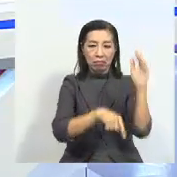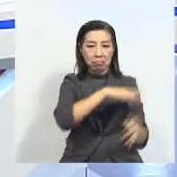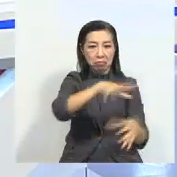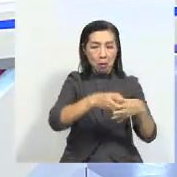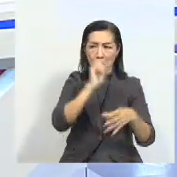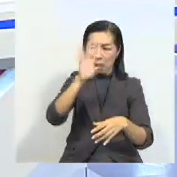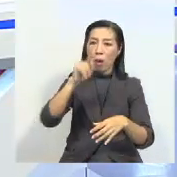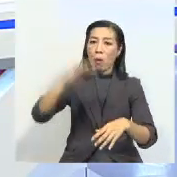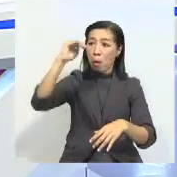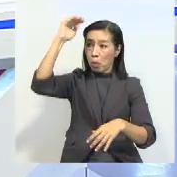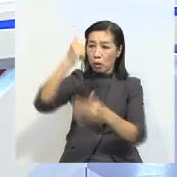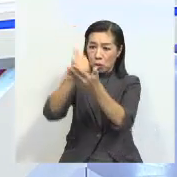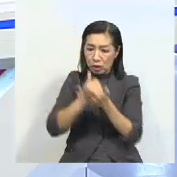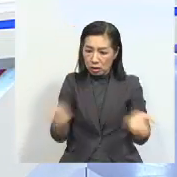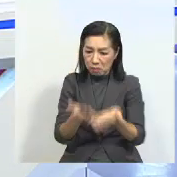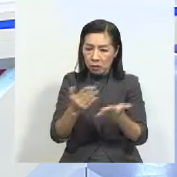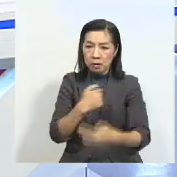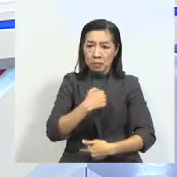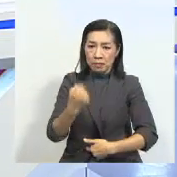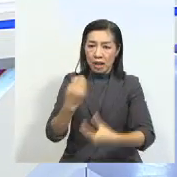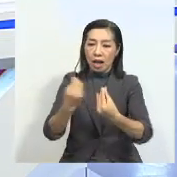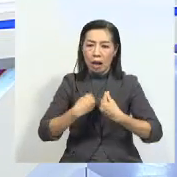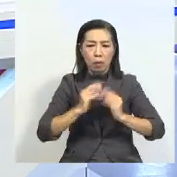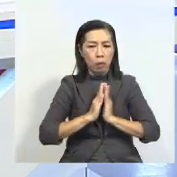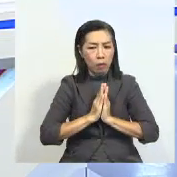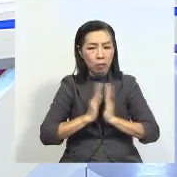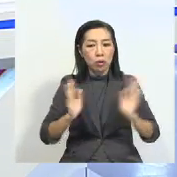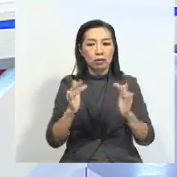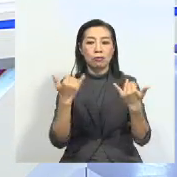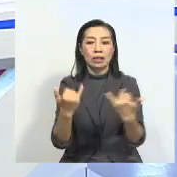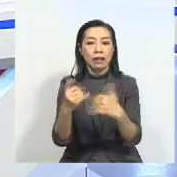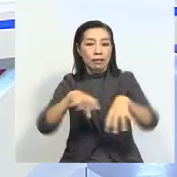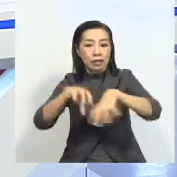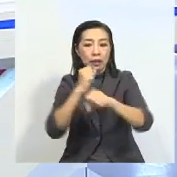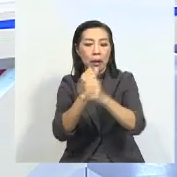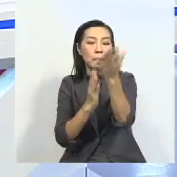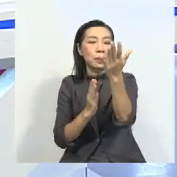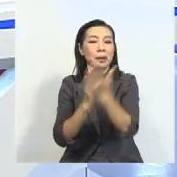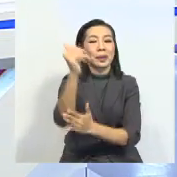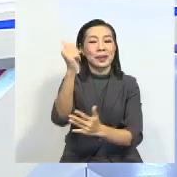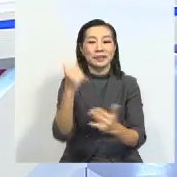จดีที่ช่วยสนับสนุนแล้วก็มีกำลังใจมีแรงใจส่งเข้ามาให้เยอะทำให้วันนี้เนี่ยพวกเขาก็ประสบความสำเร็จนะคะ